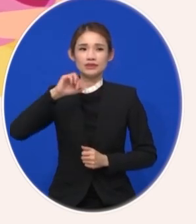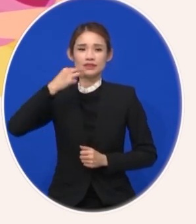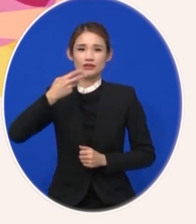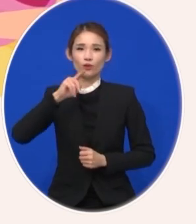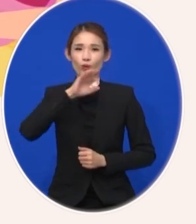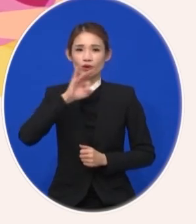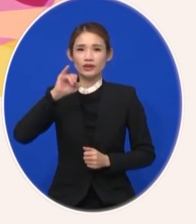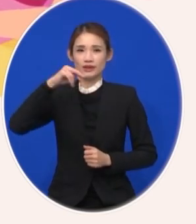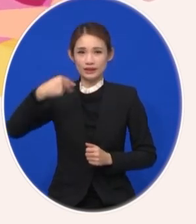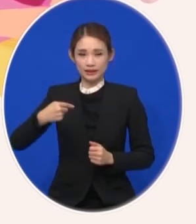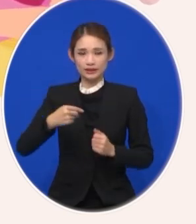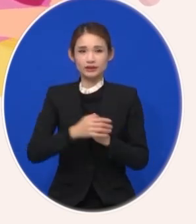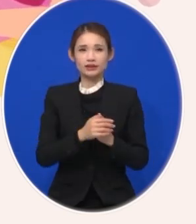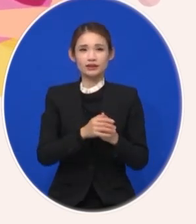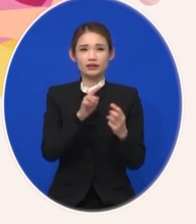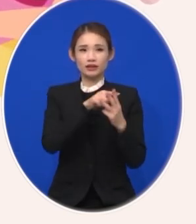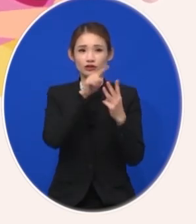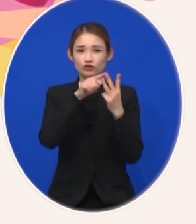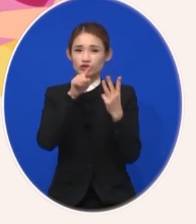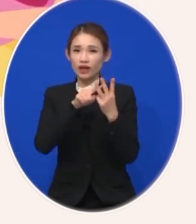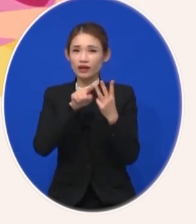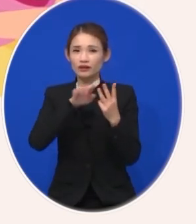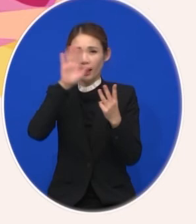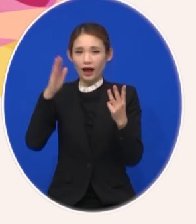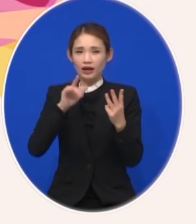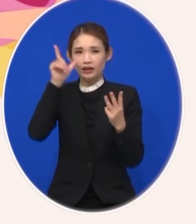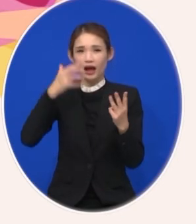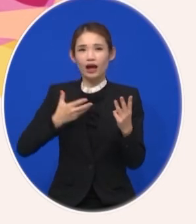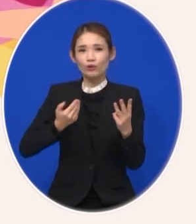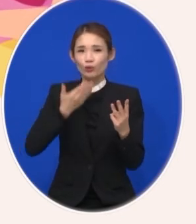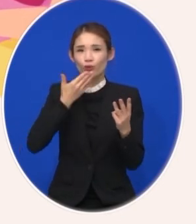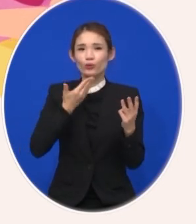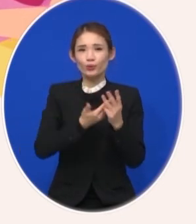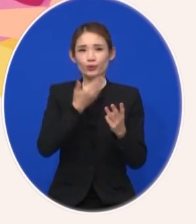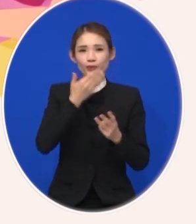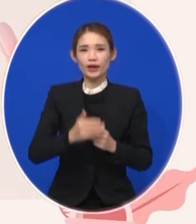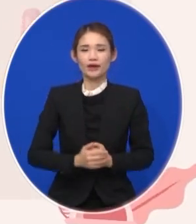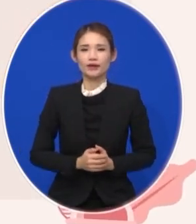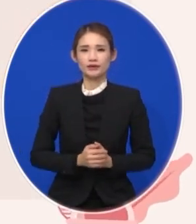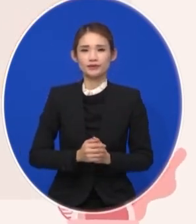신지로이드, 프로필 티오우라실, 메티마졸은 모두 수유가 가능합니다.